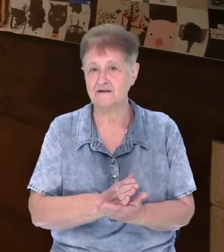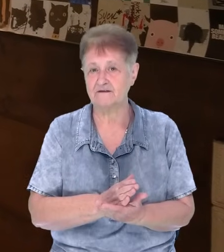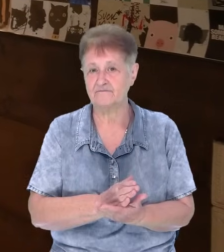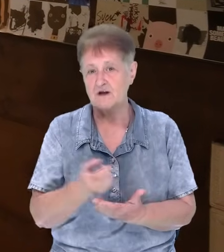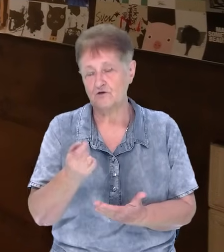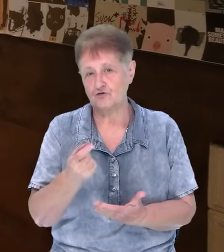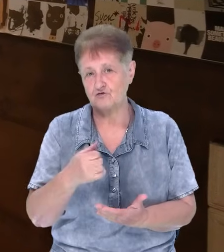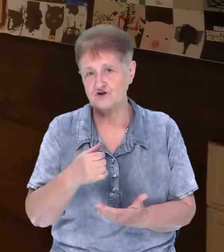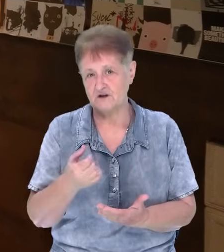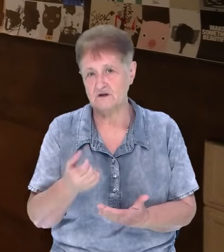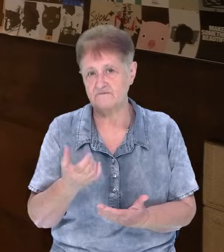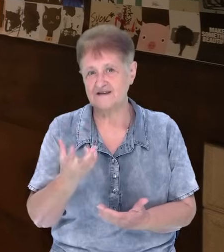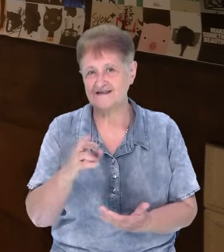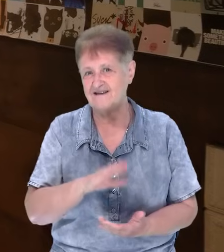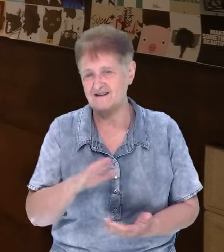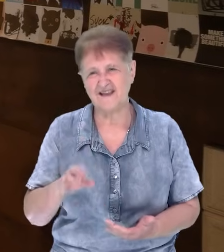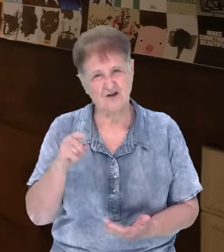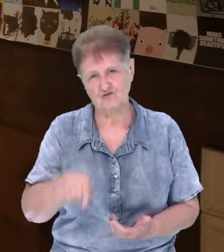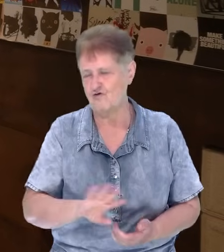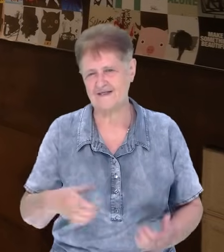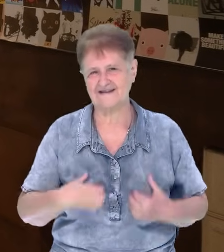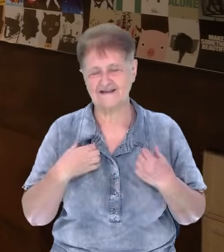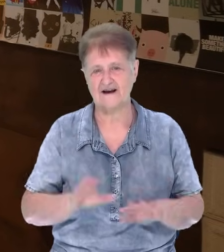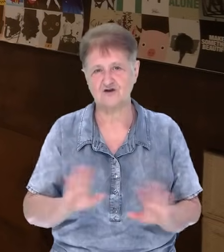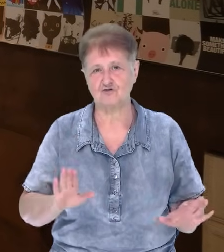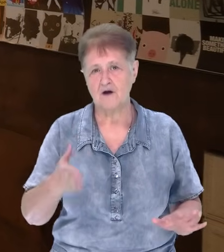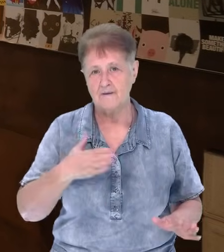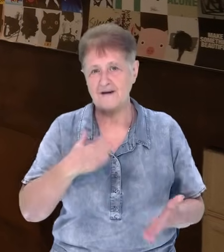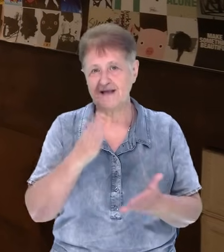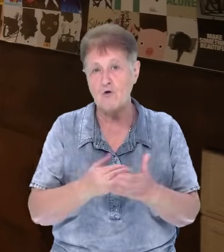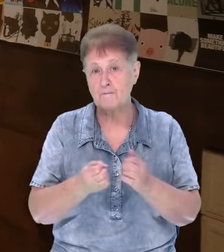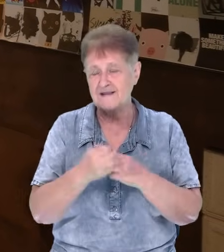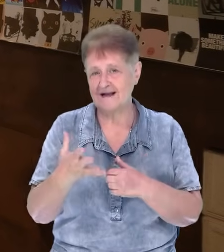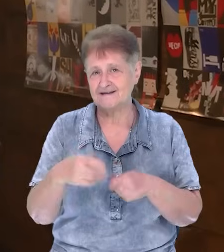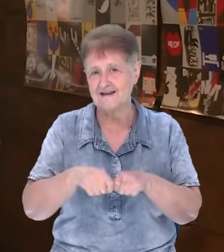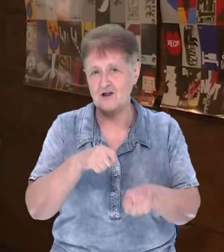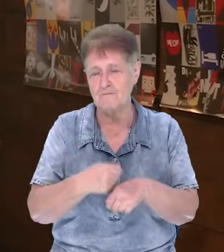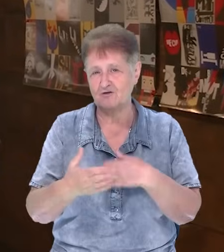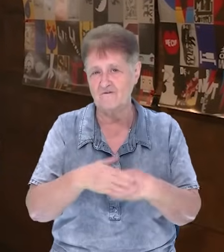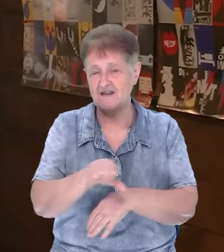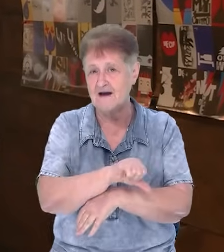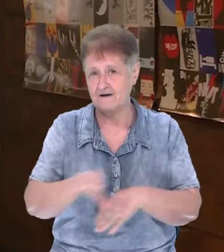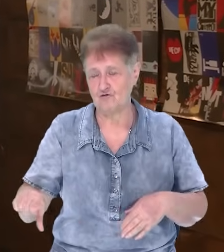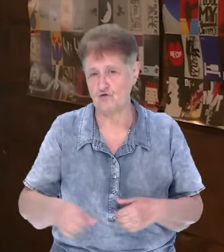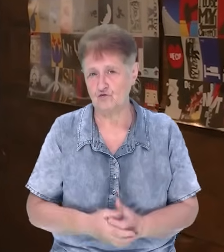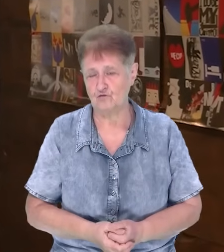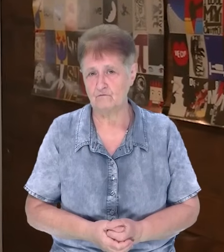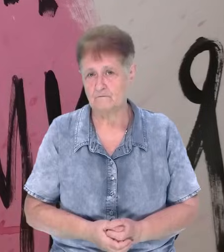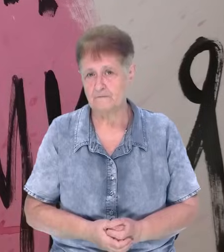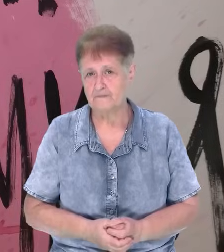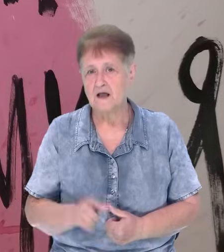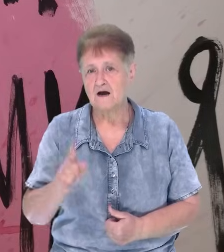Трошки стрьомно за дітей, але ж не страшно. Ми знаходимося 15 кілометрів від кордону. Про що ви мрієте?